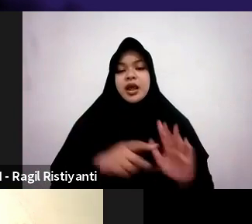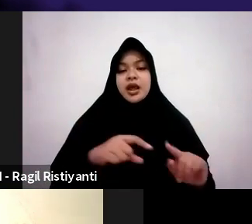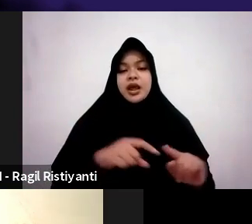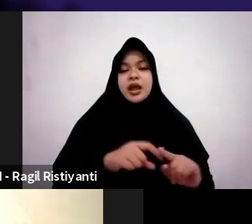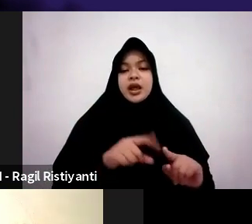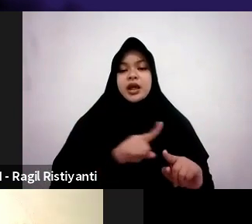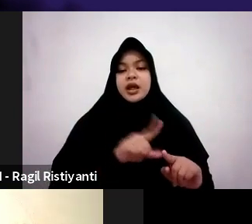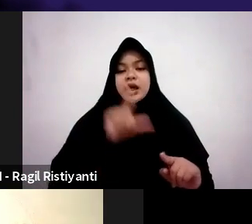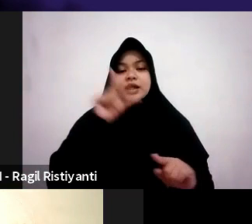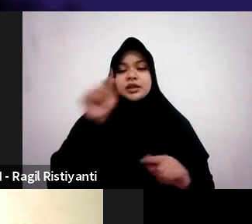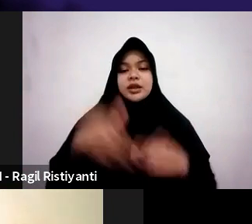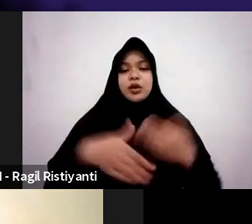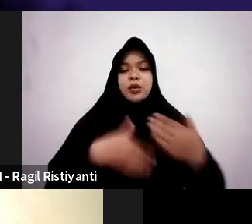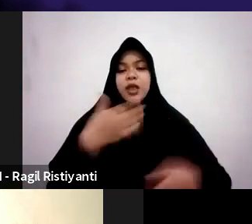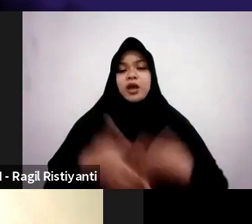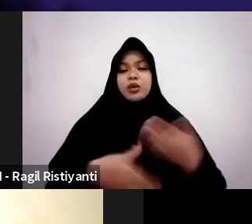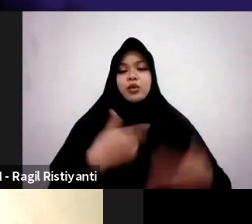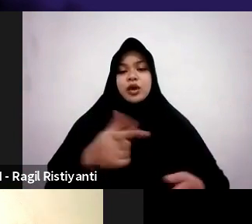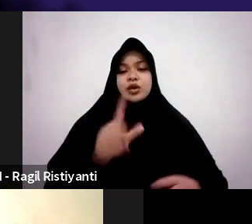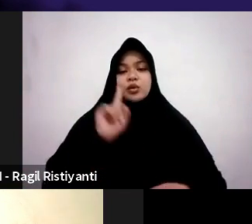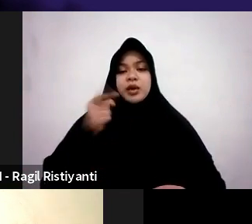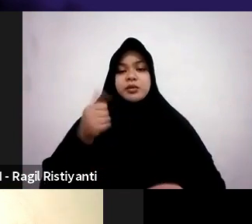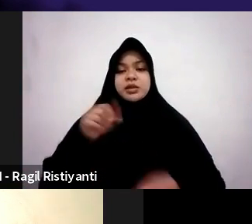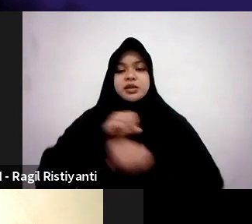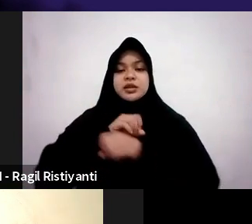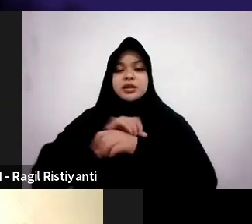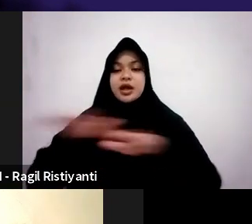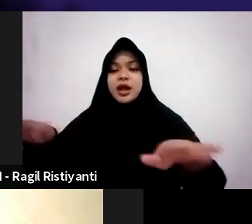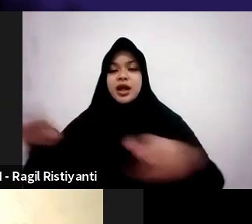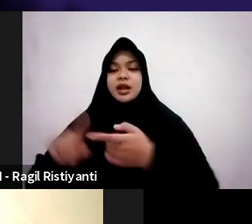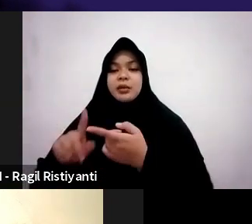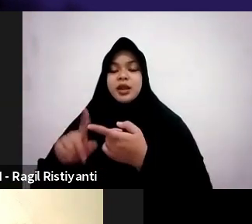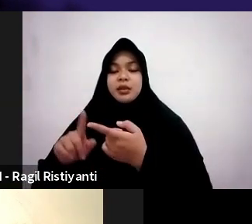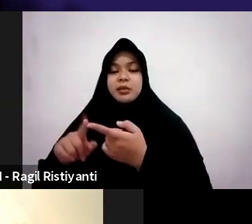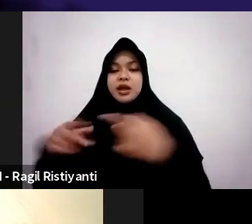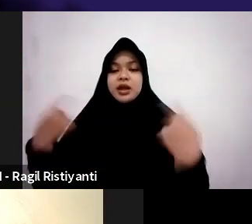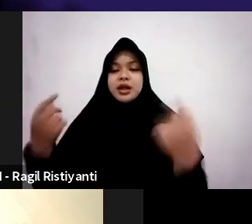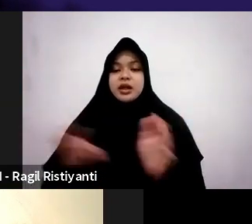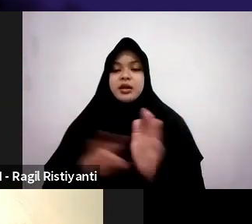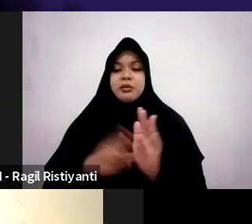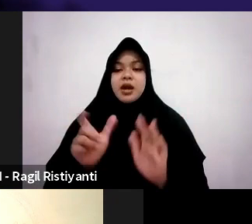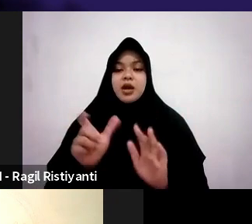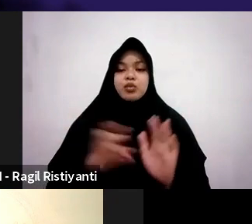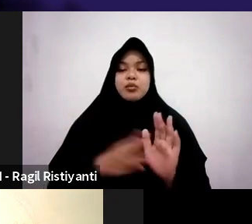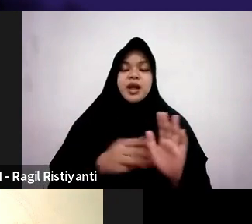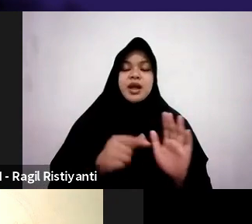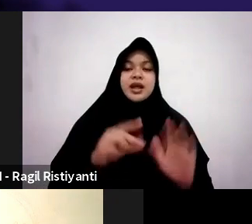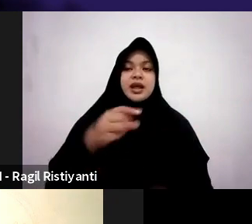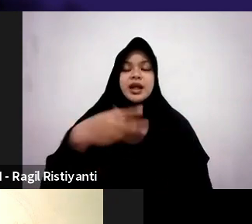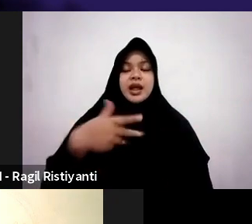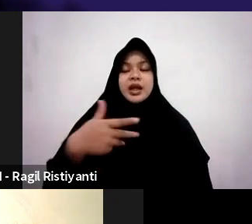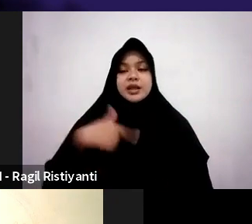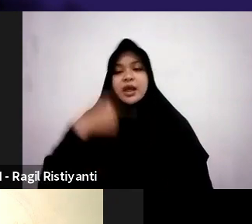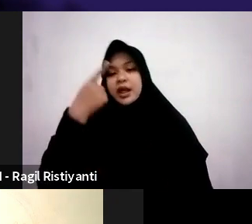sejauh kumelangkah ini supaya seng bisa share ke teman-teman for Sadiqah di mau BRT ia Saya yakin pasti bahwa